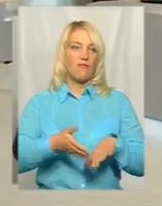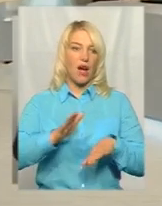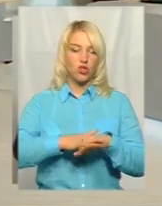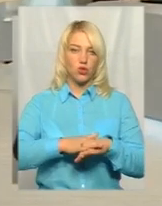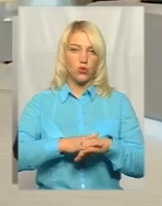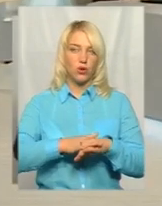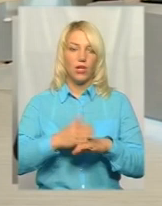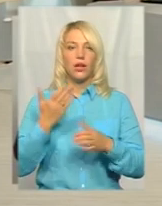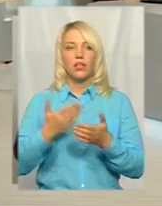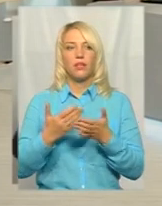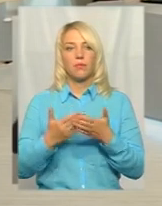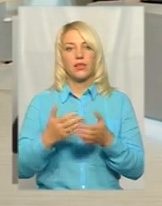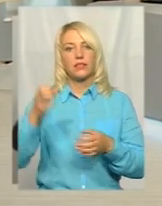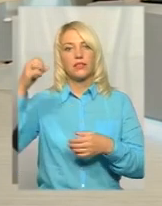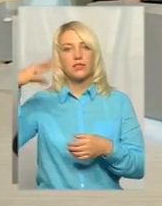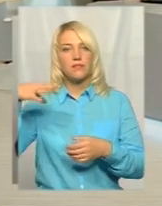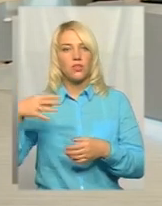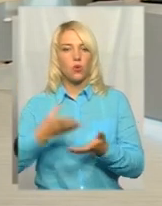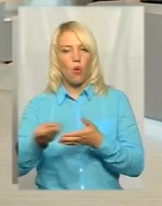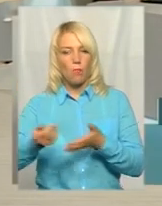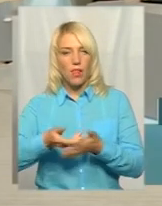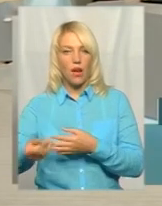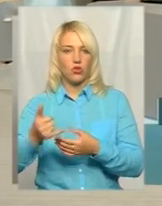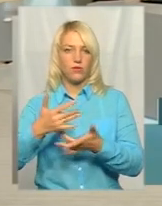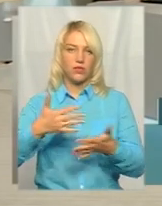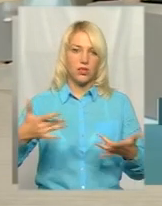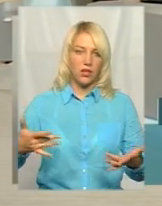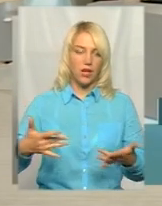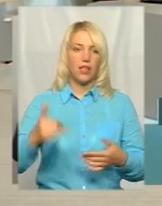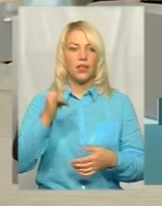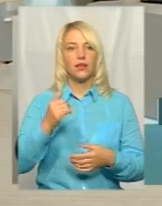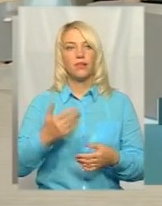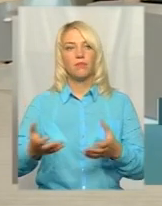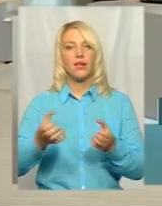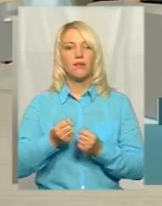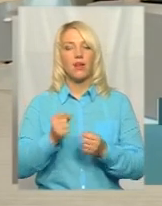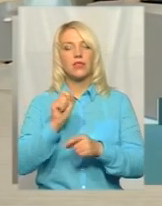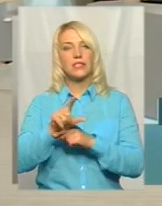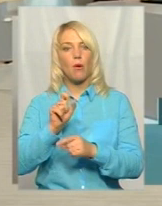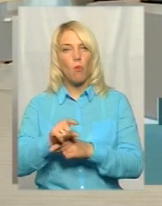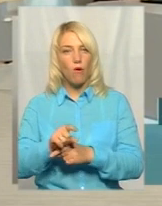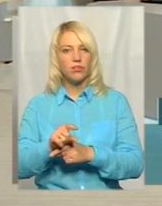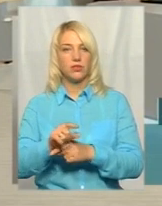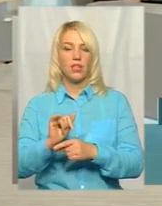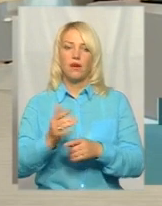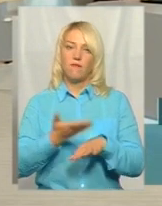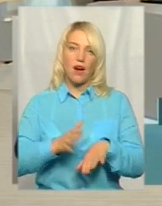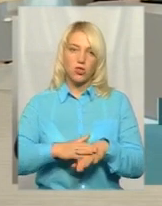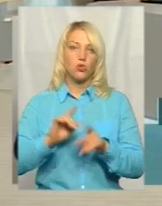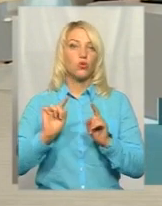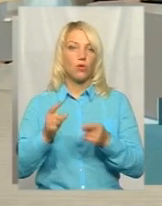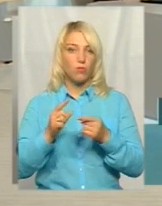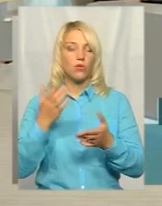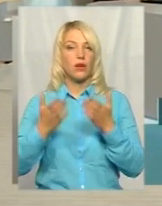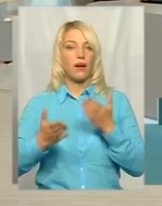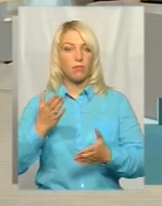там теж світло мати там оплачувати і так далі. І приймати замовлення, і ну дуже тяжко. Тому